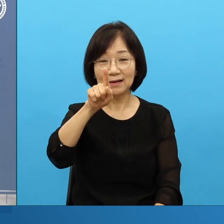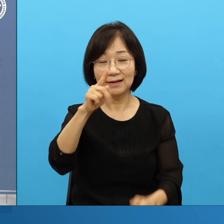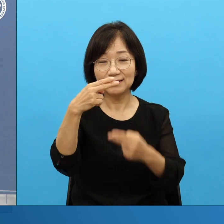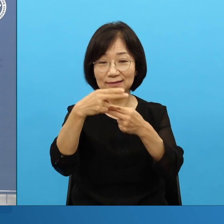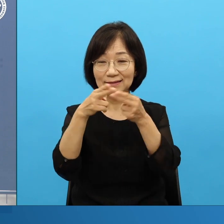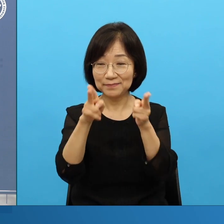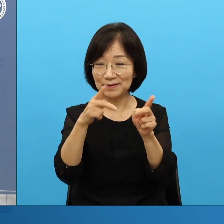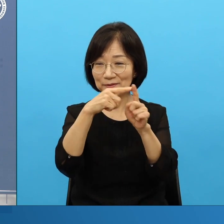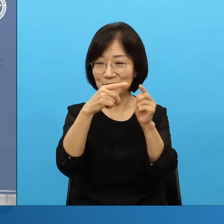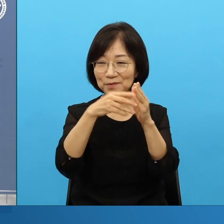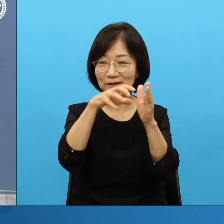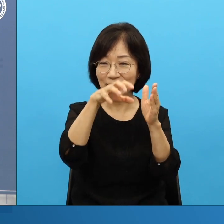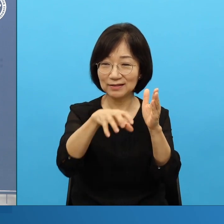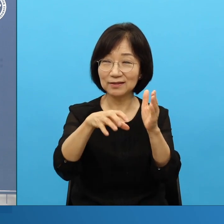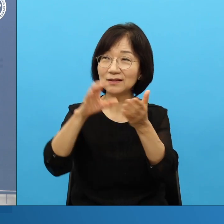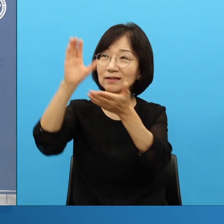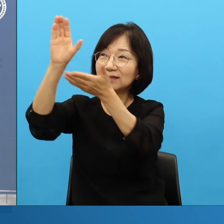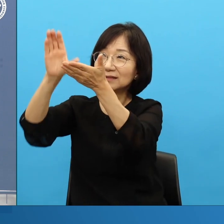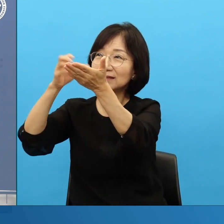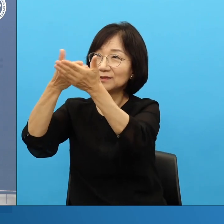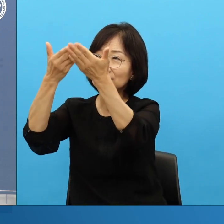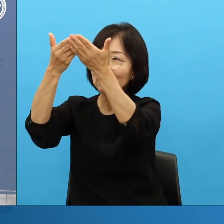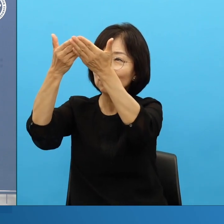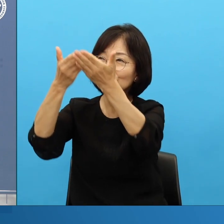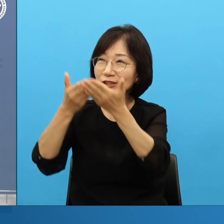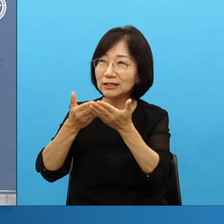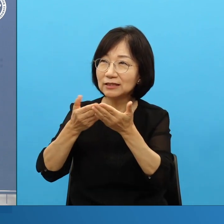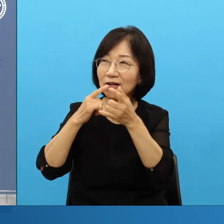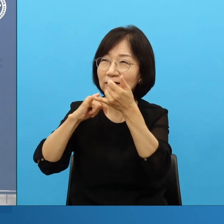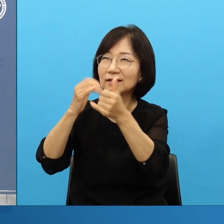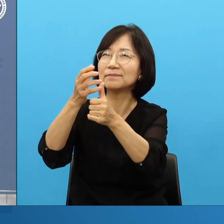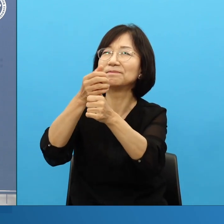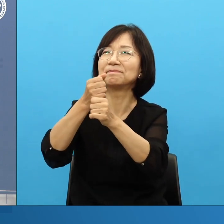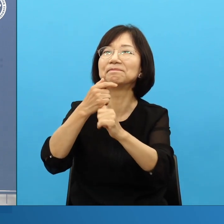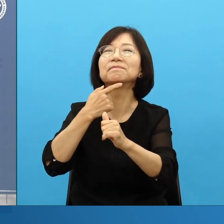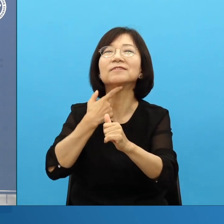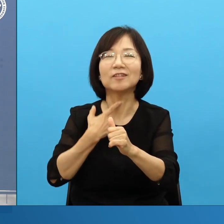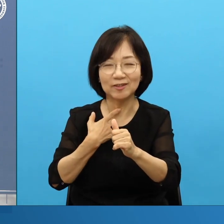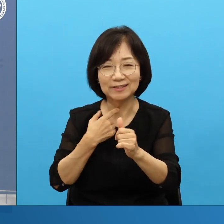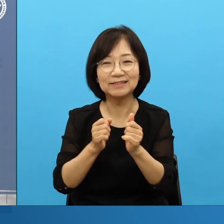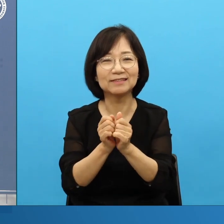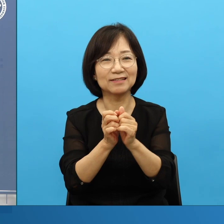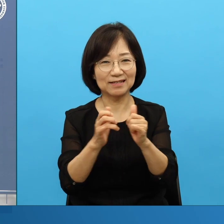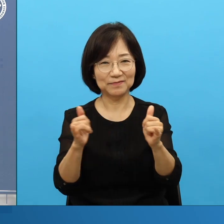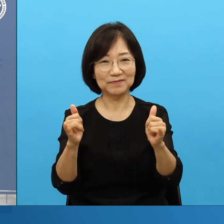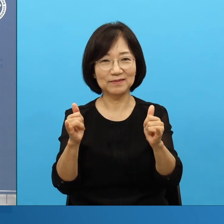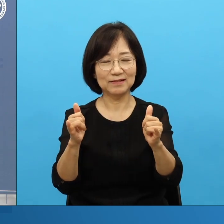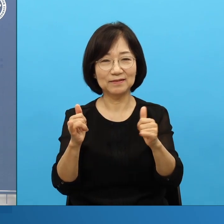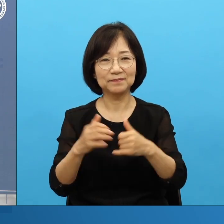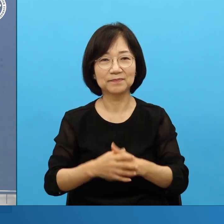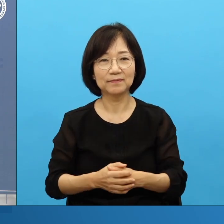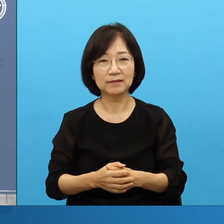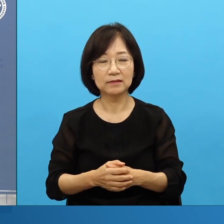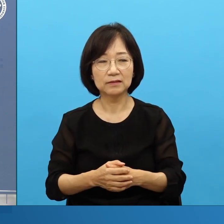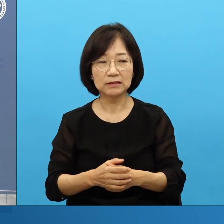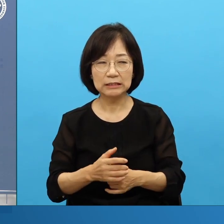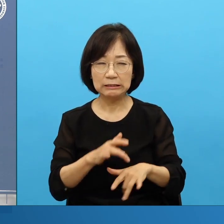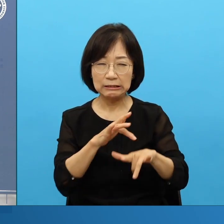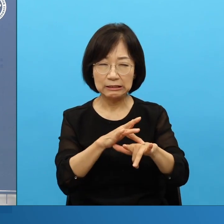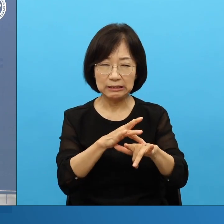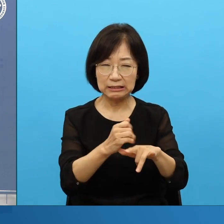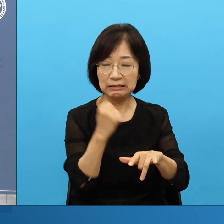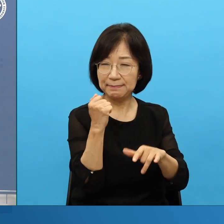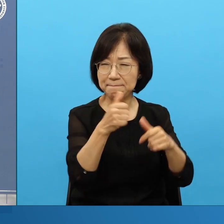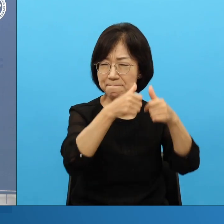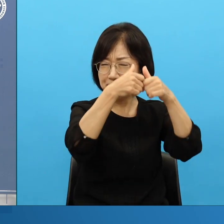것을 붙잡은 사람. She was an individual who held onto the things of Christ at Mark's upper room. 견고한 성을 파괴시키는 답을 갖고 있어요.